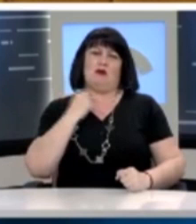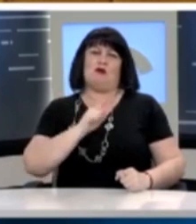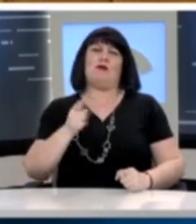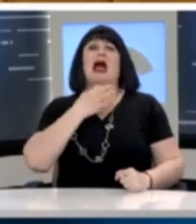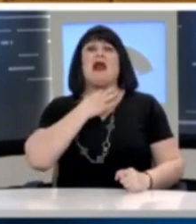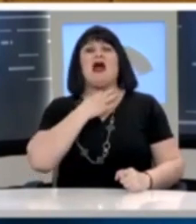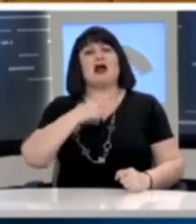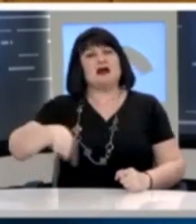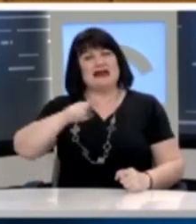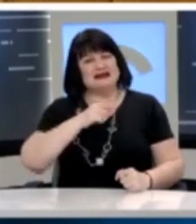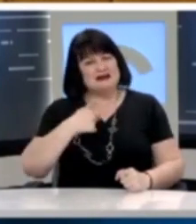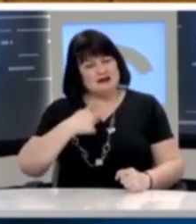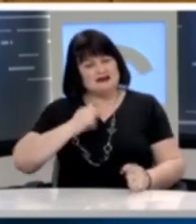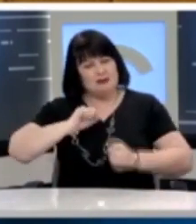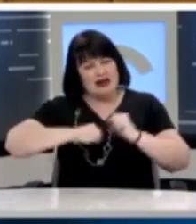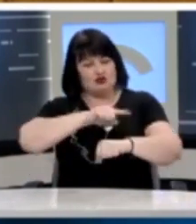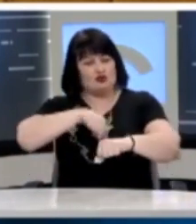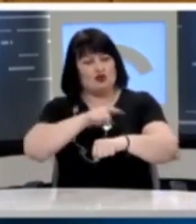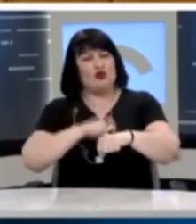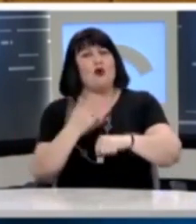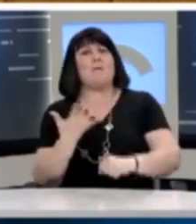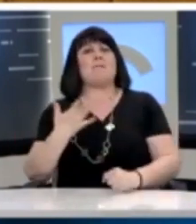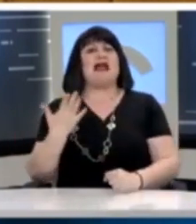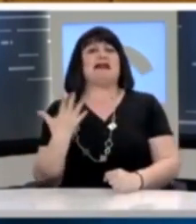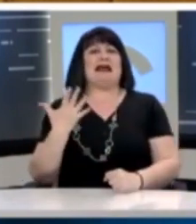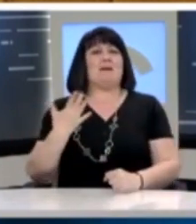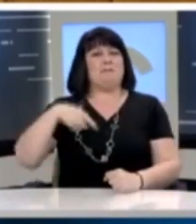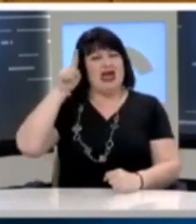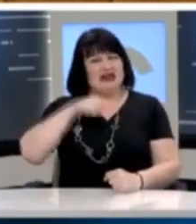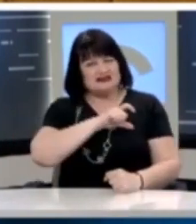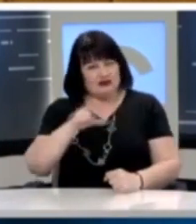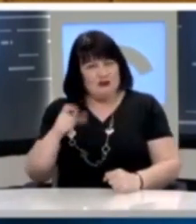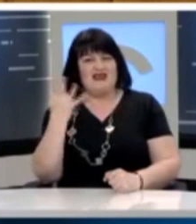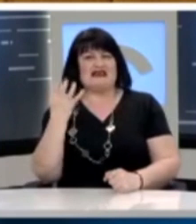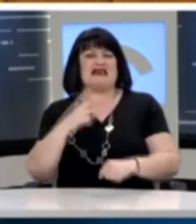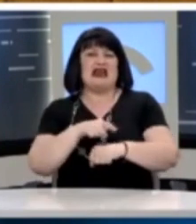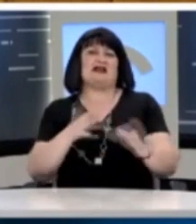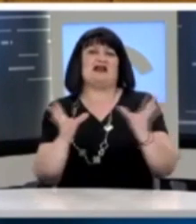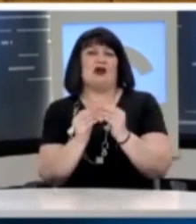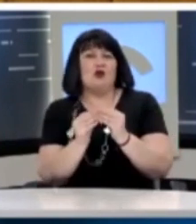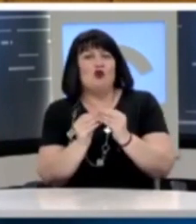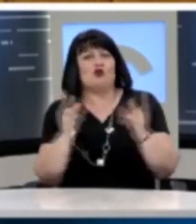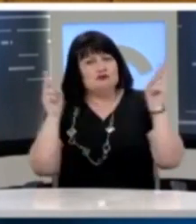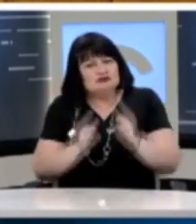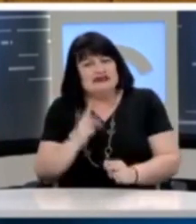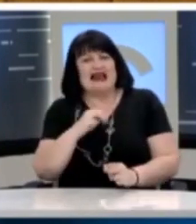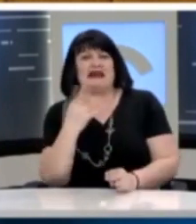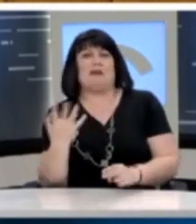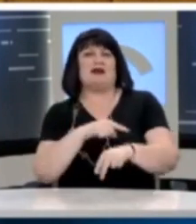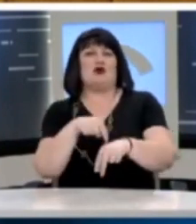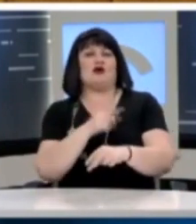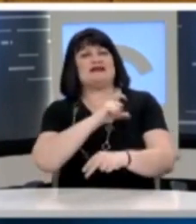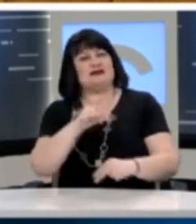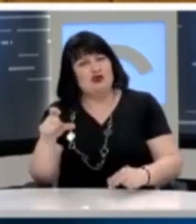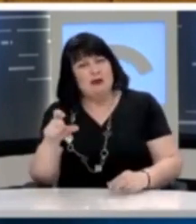θα αγωνιστούν για σταθερό ημερήσιο χρόνο, πενθήμερο 40ωρο με στόχο την παραπέρα μείωση 35ωρο για μισθούς που θα